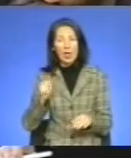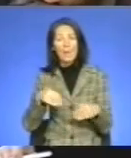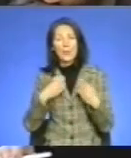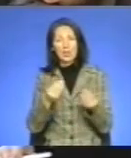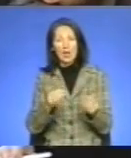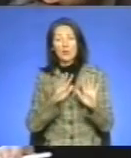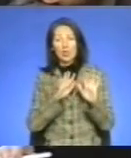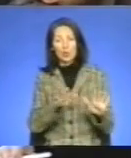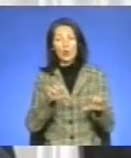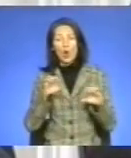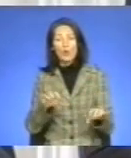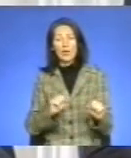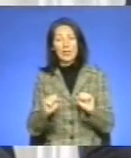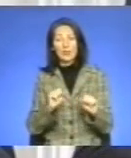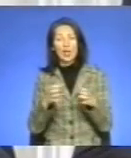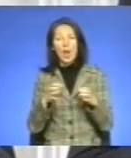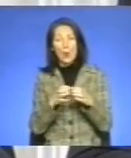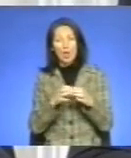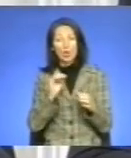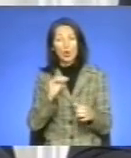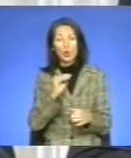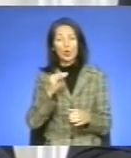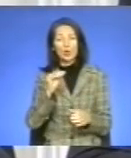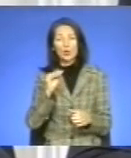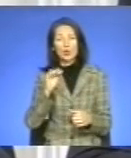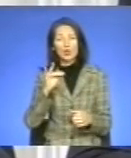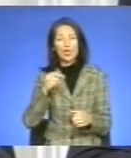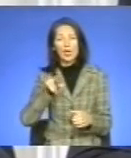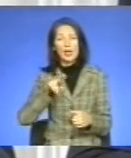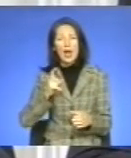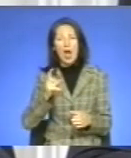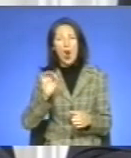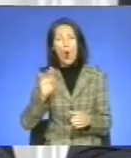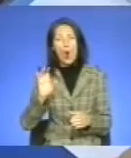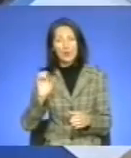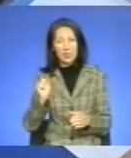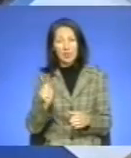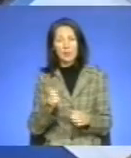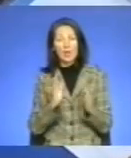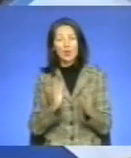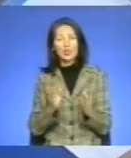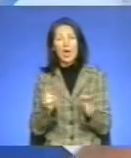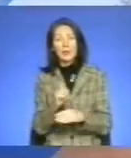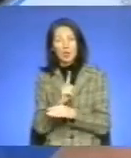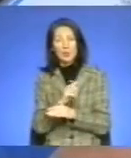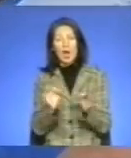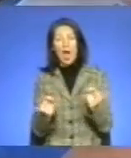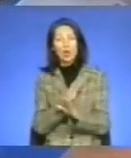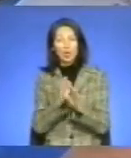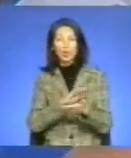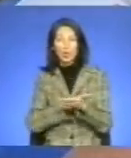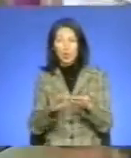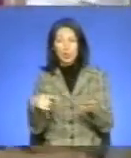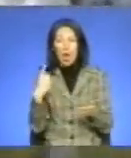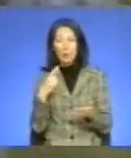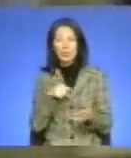керівник апарату облдержадміністрації Юрій Желіховський. Хоча Тернопільщина – екологічно чиста область, питання правового захисту